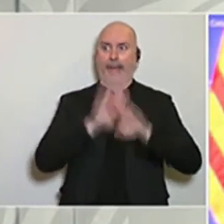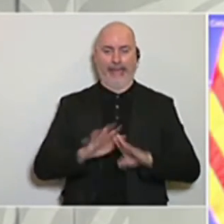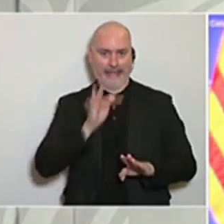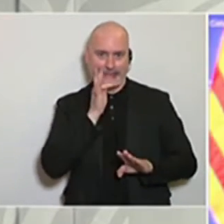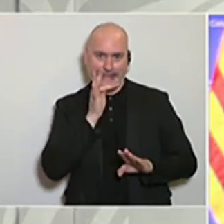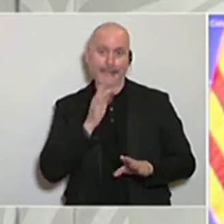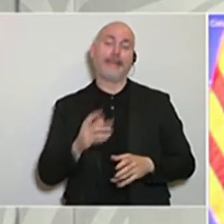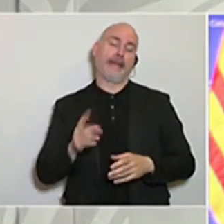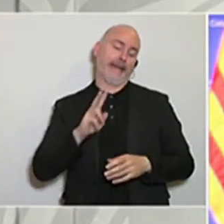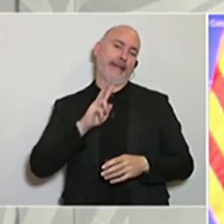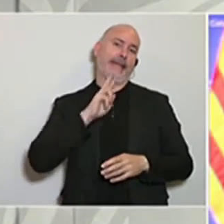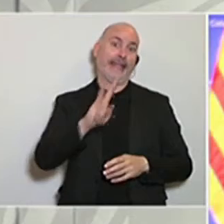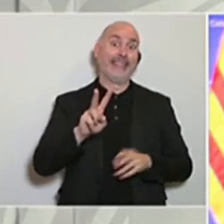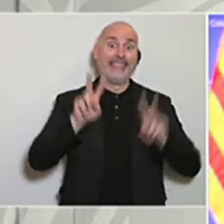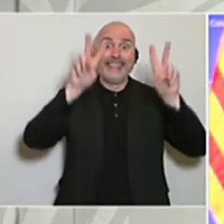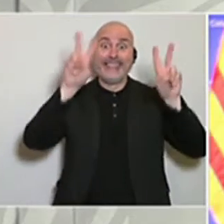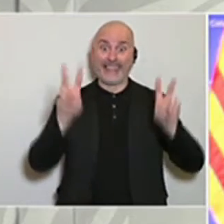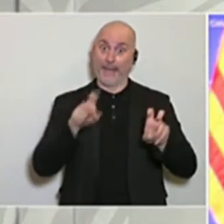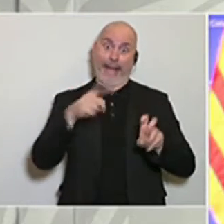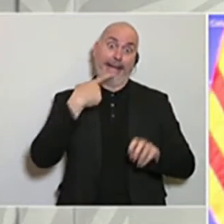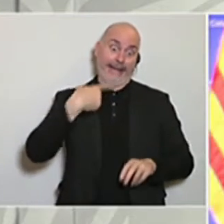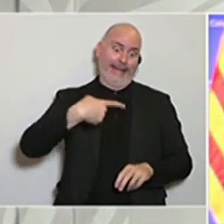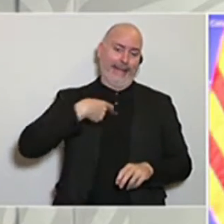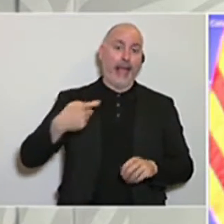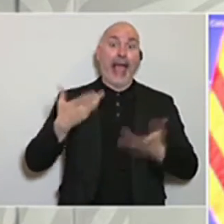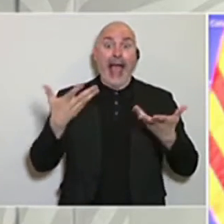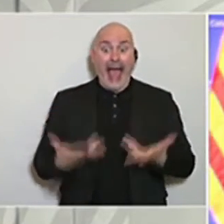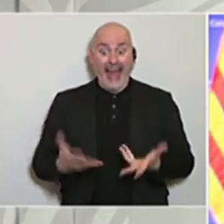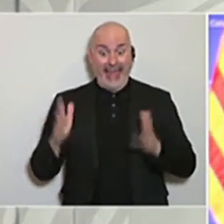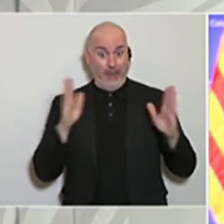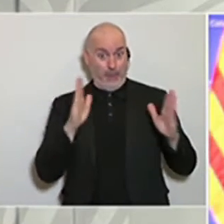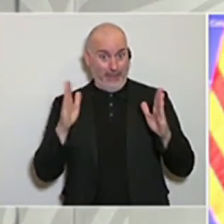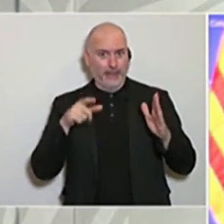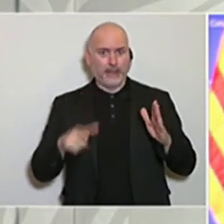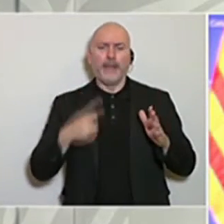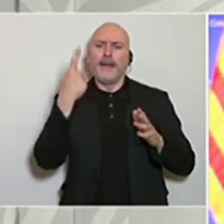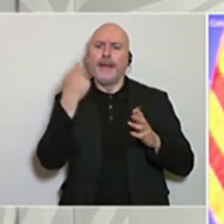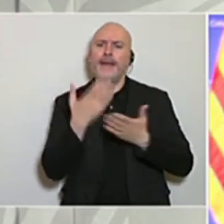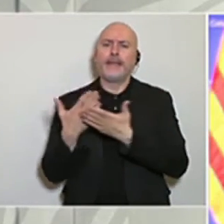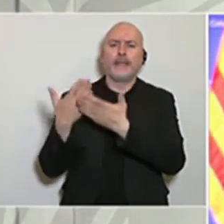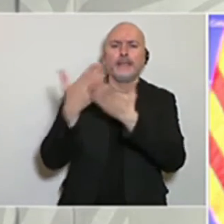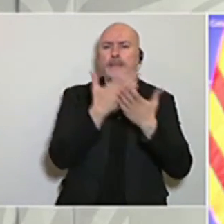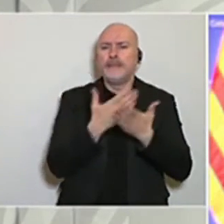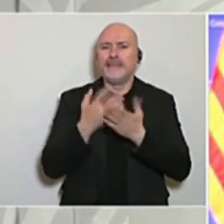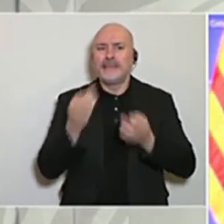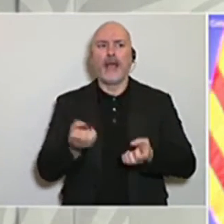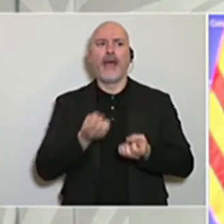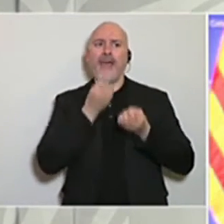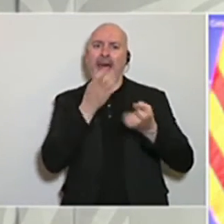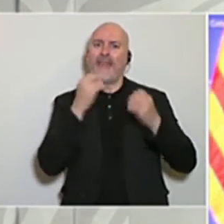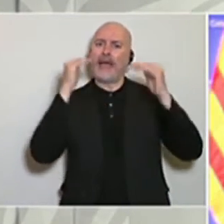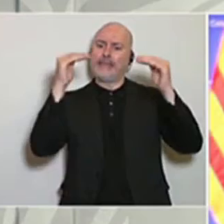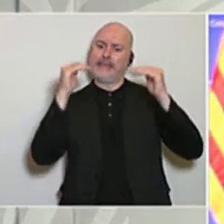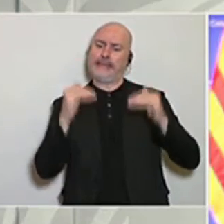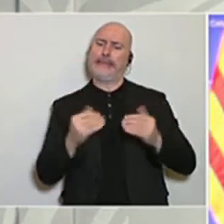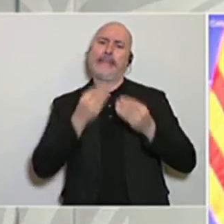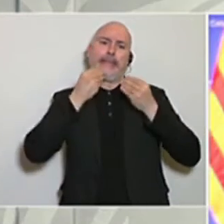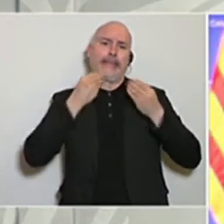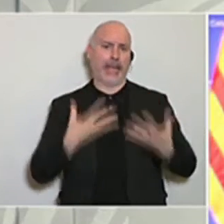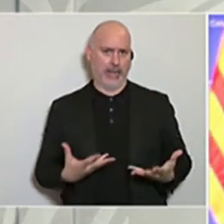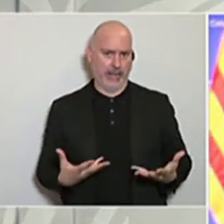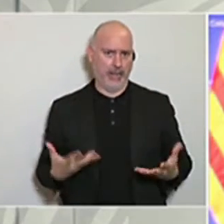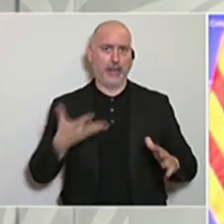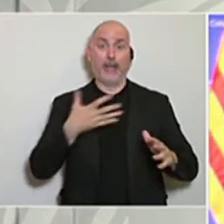intervenció, però dir-li que en aquest sentit, doncs, en aquests moments hem de veure com evolucionen les dades. És molt important prendre